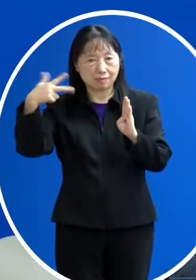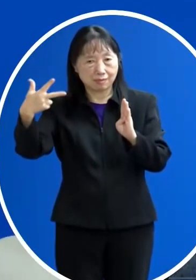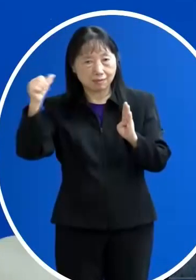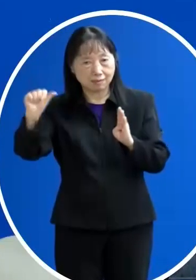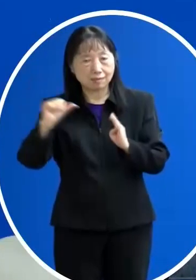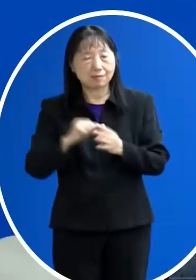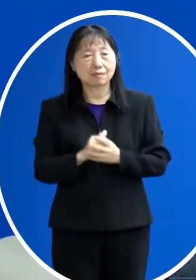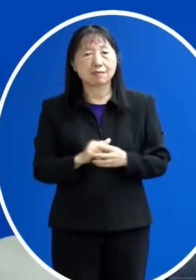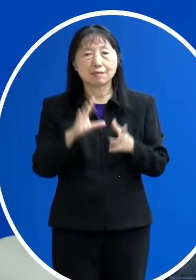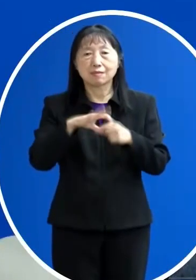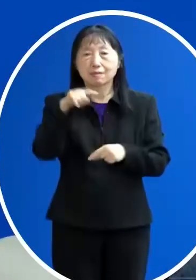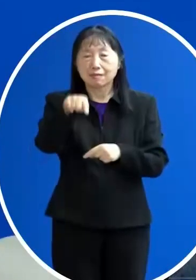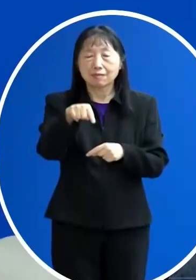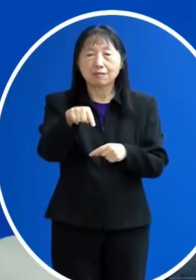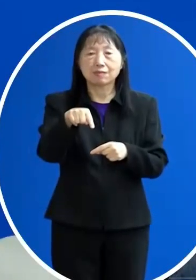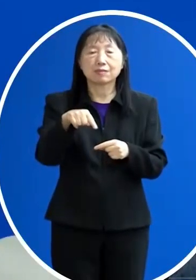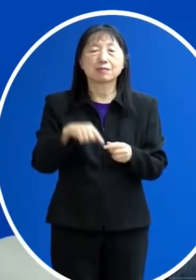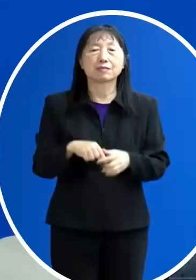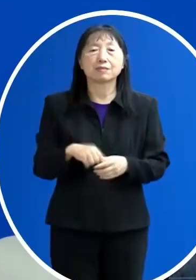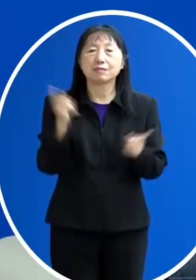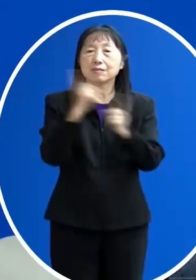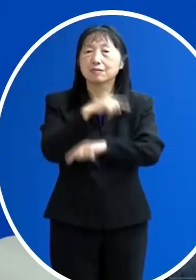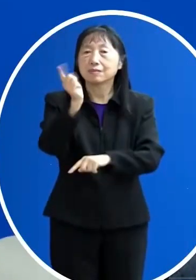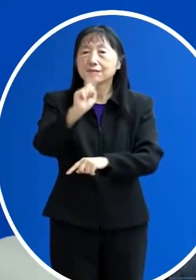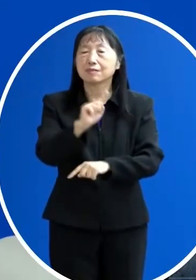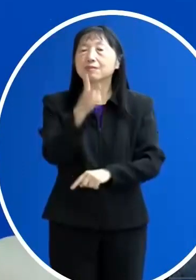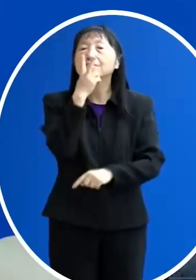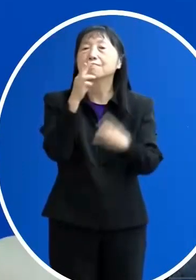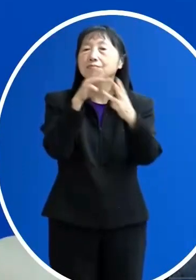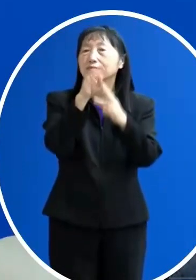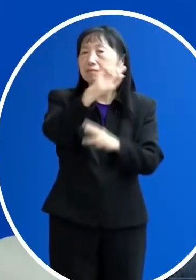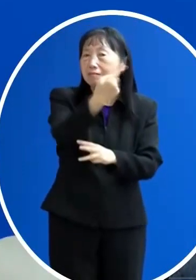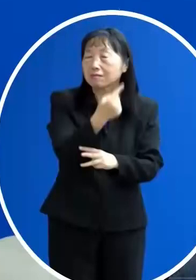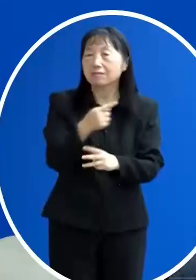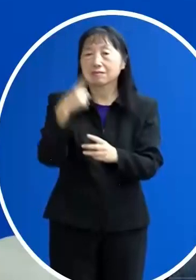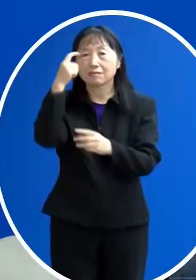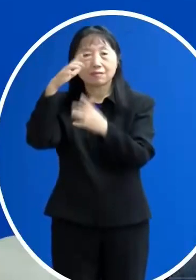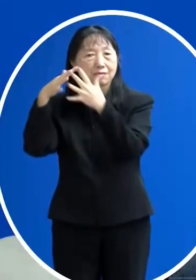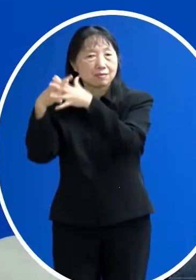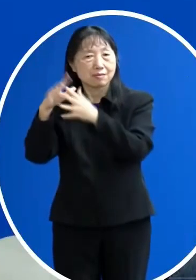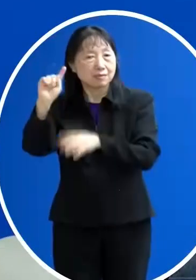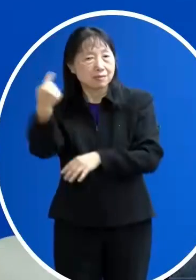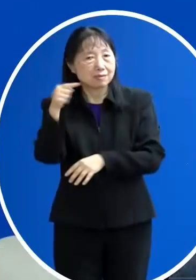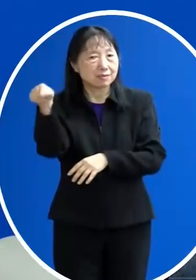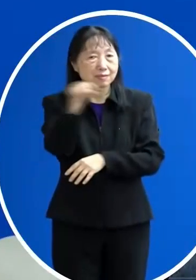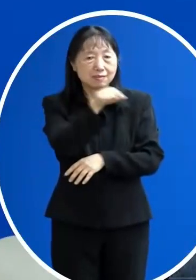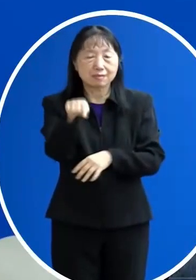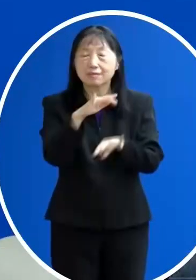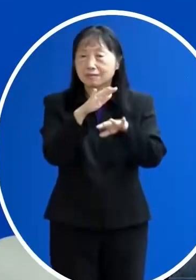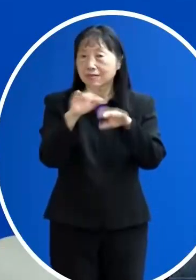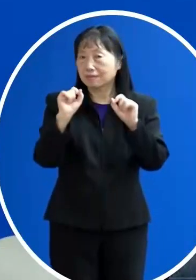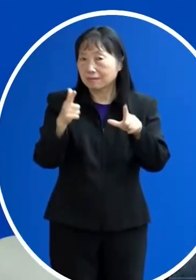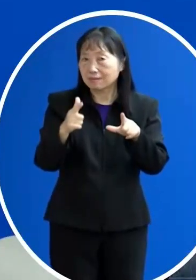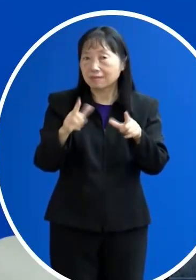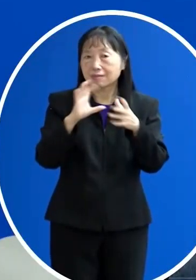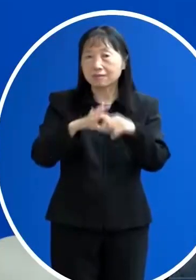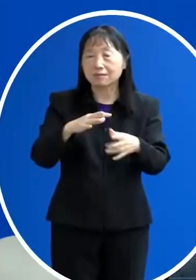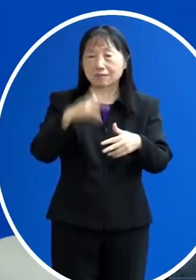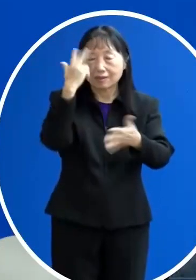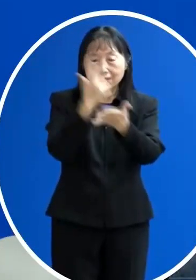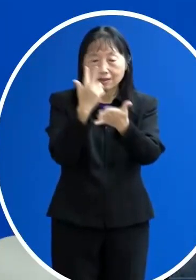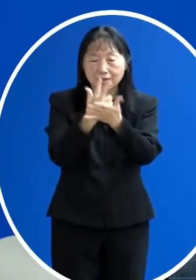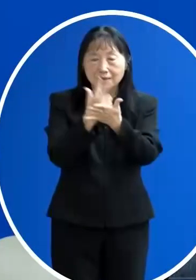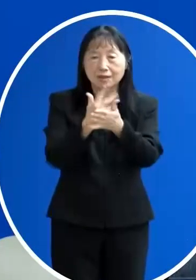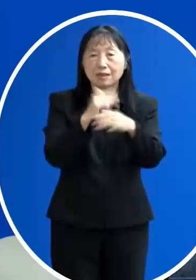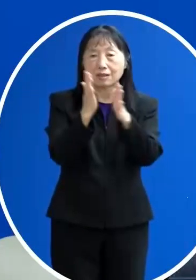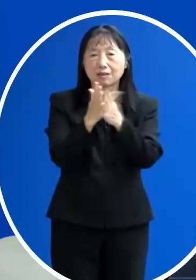BA.2.75哈，这也是显示说它事实上亚洲来源或者是欧美来源的这个不同哈，会决定它可能每一周